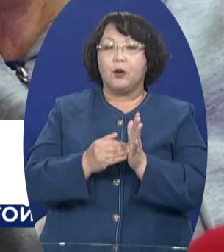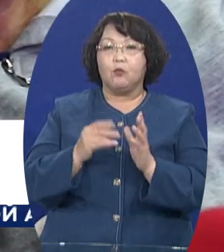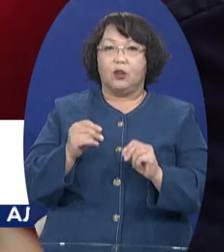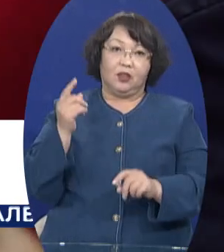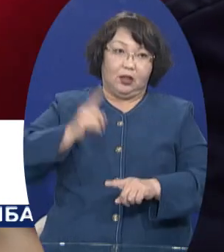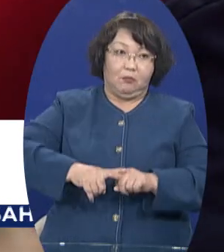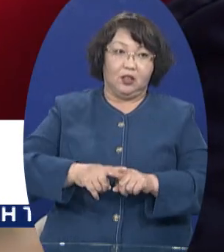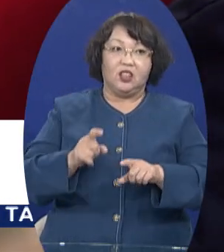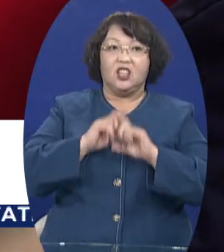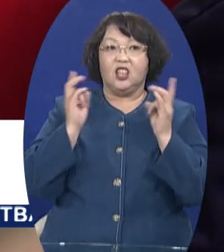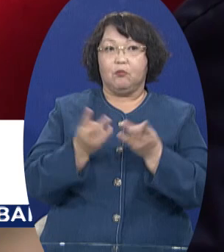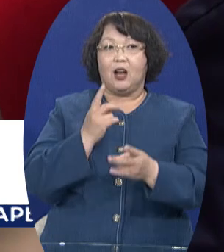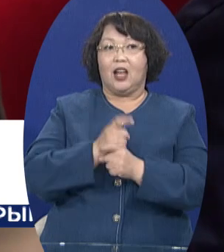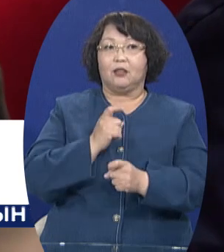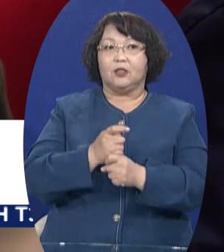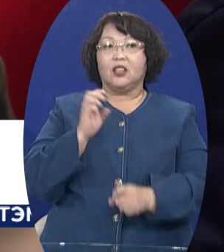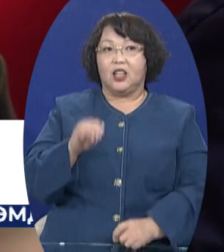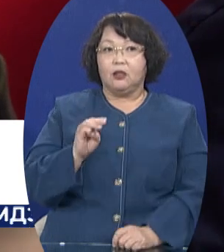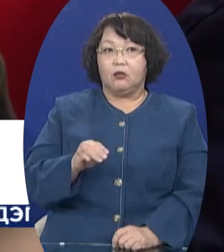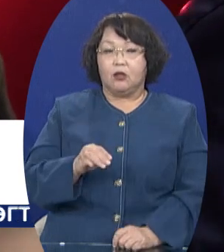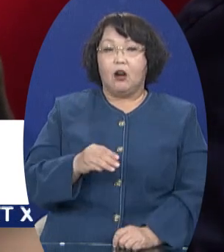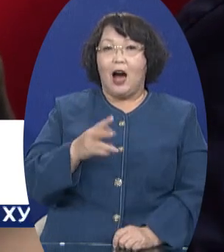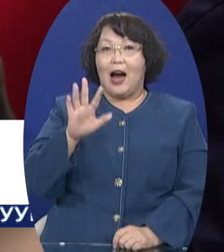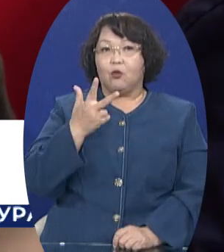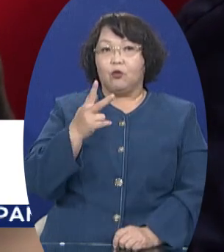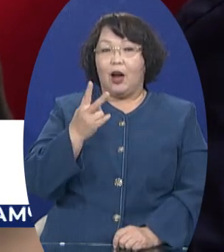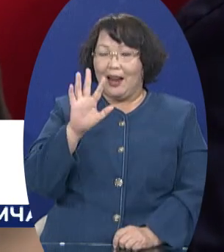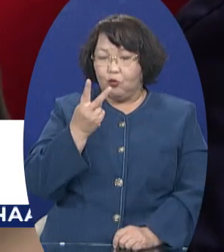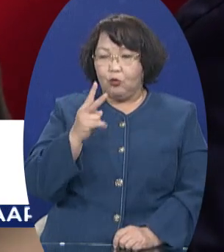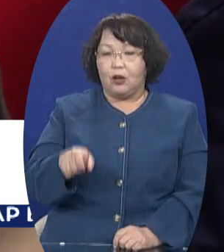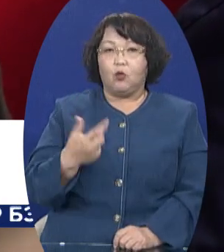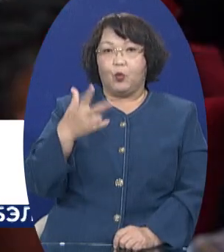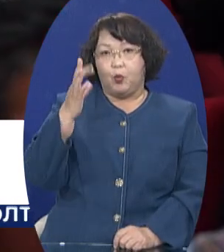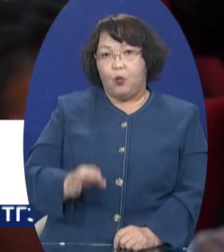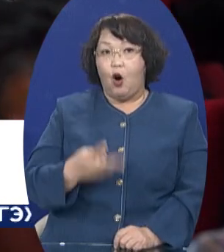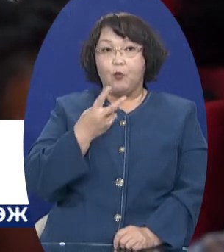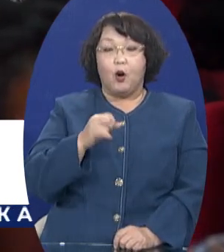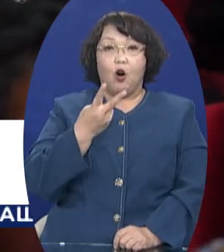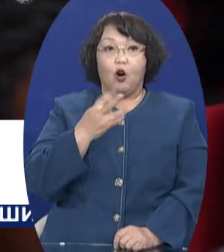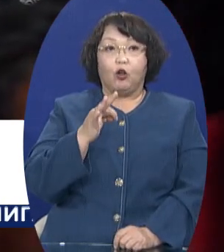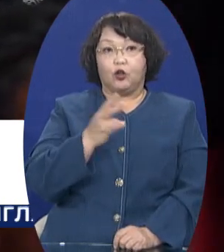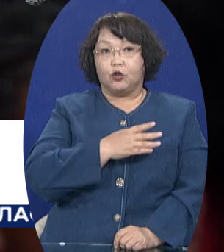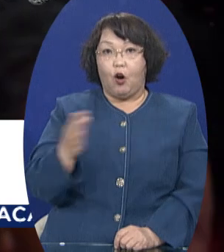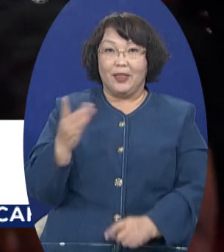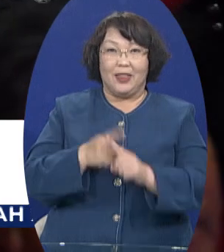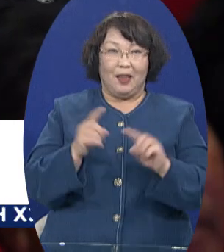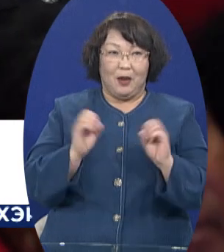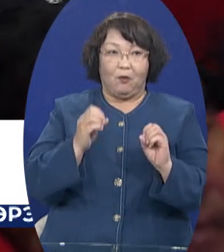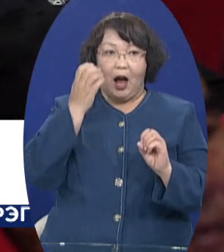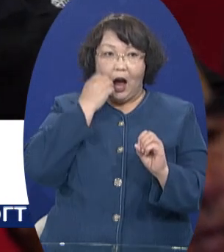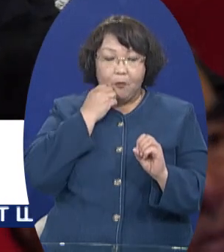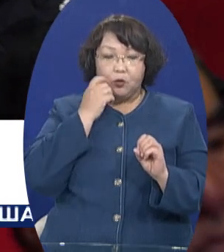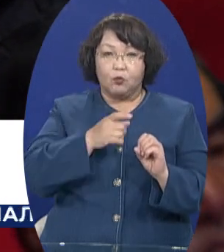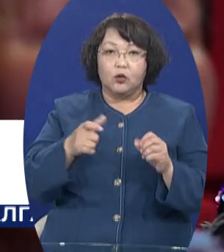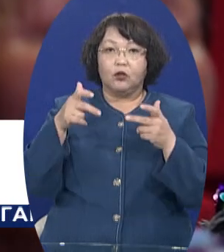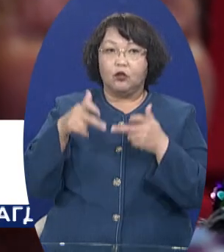бол нийгмийн халамжийн тэтгэврийн хэмжээ 12.3%. 2020 оноос хойш нэмэгдүүлээгүй байсан ахмад настан